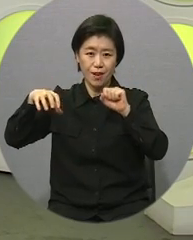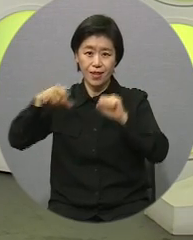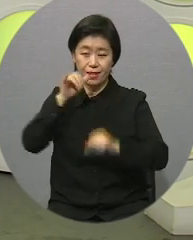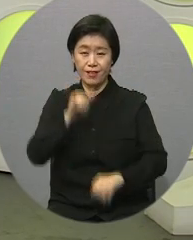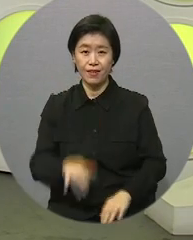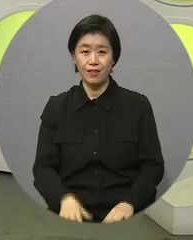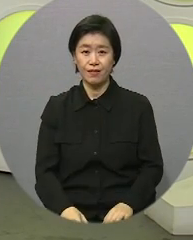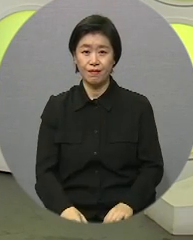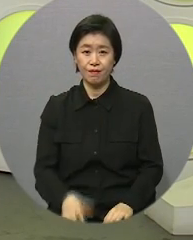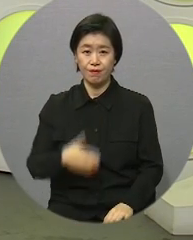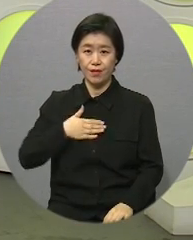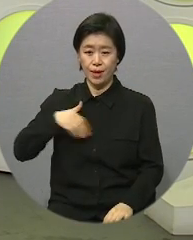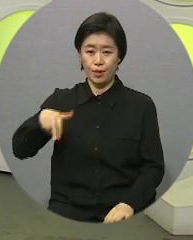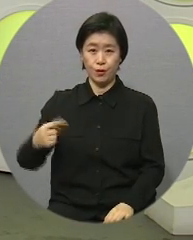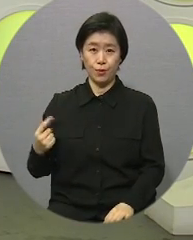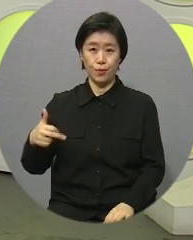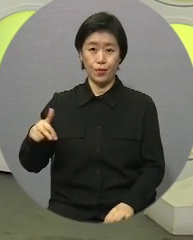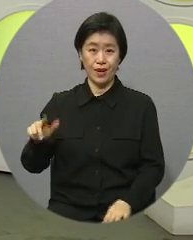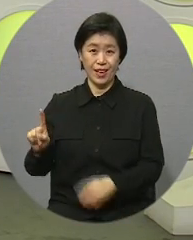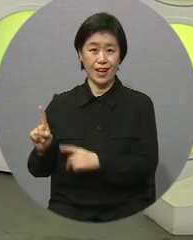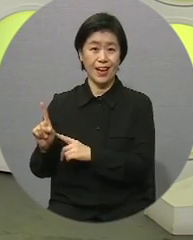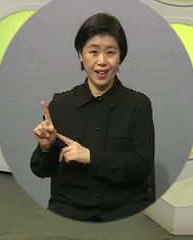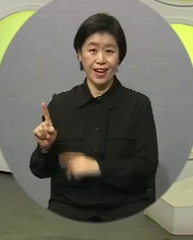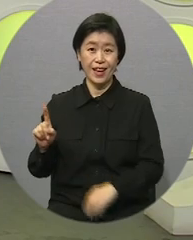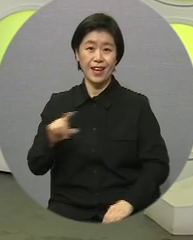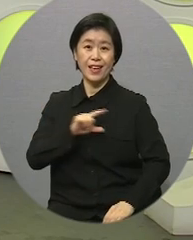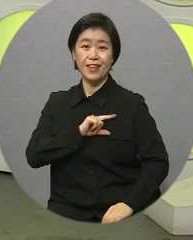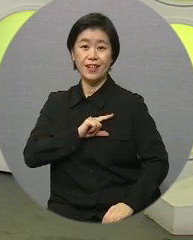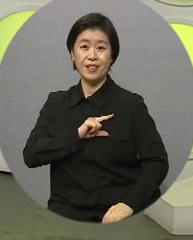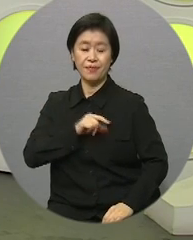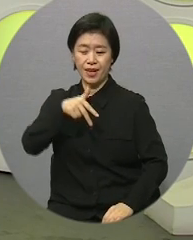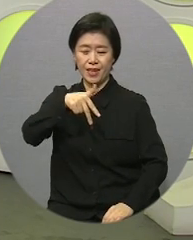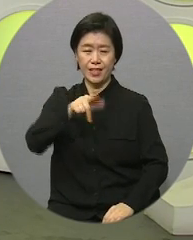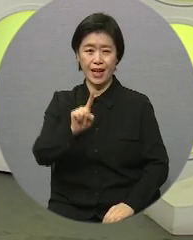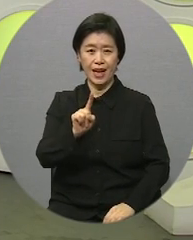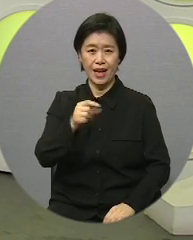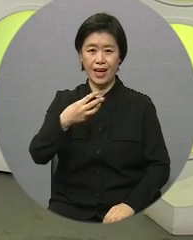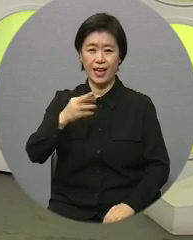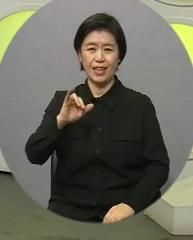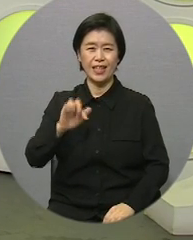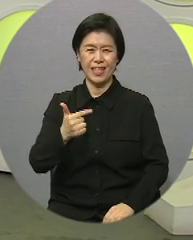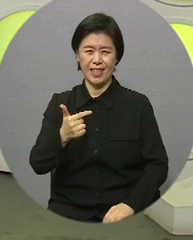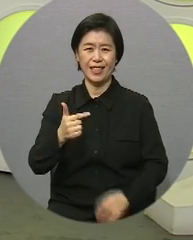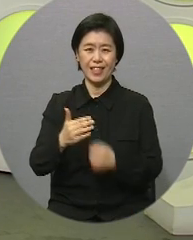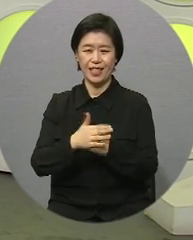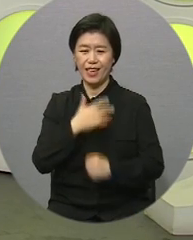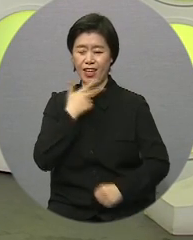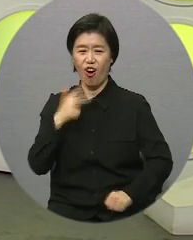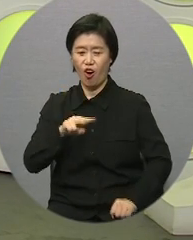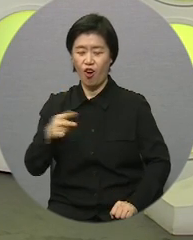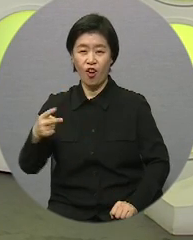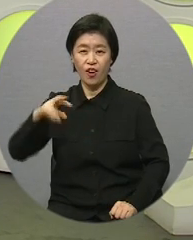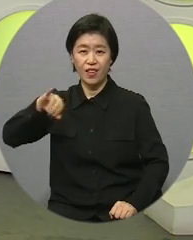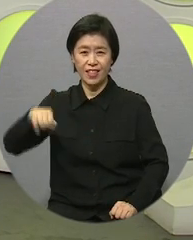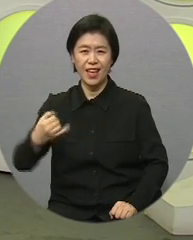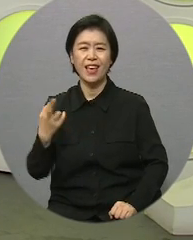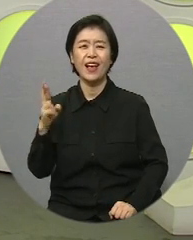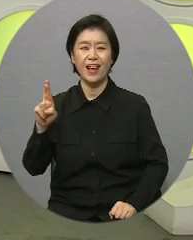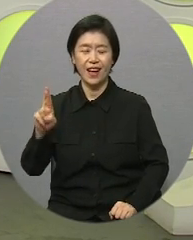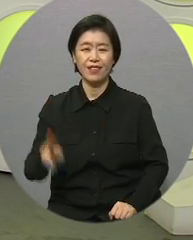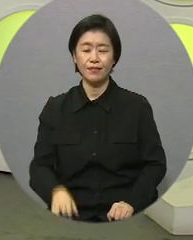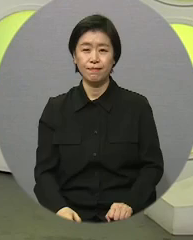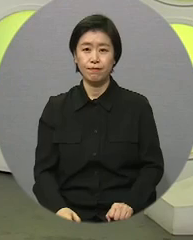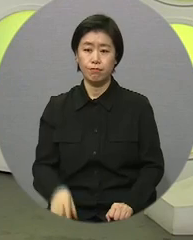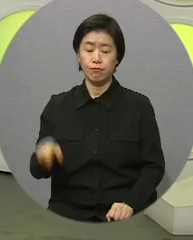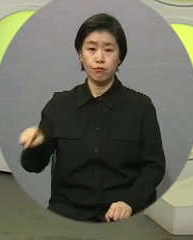우리 조카 이름이 자린 있니다 그래서 JR 있데 아주 열심히 가르치고 있어요 그래서